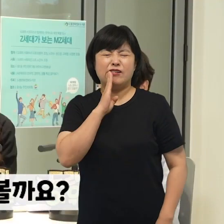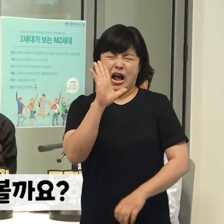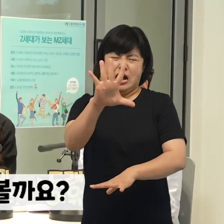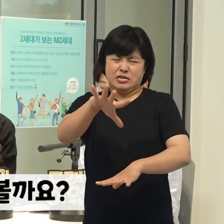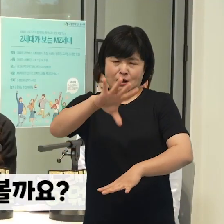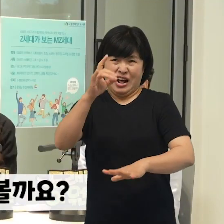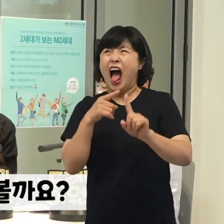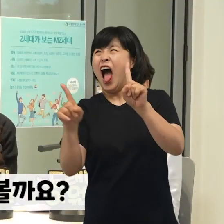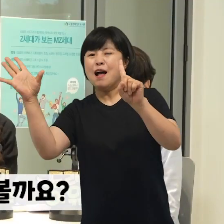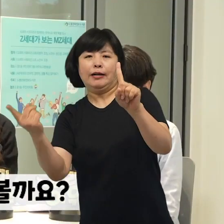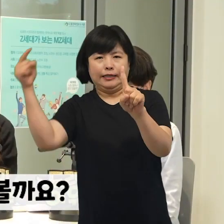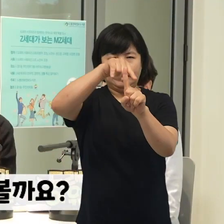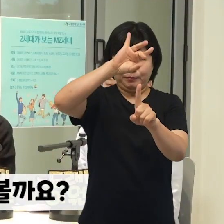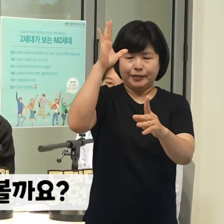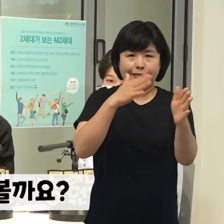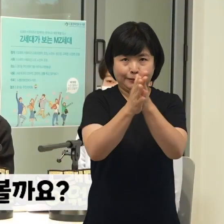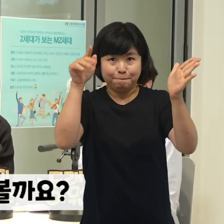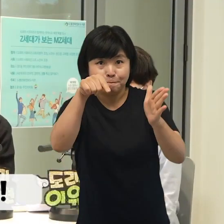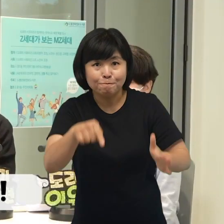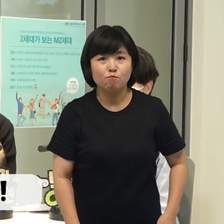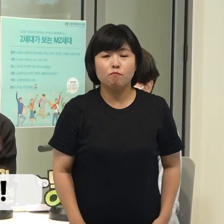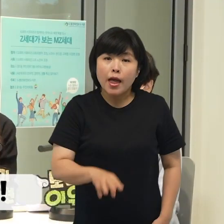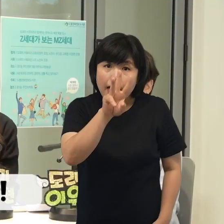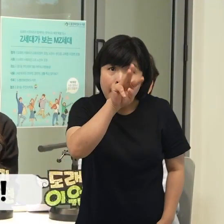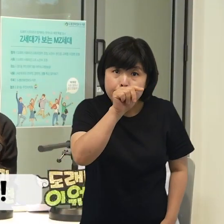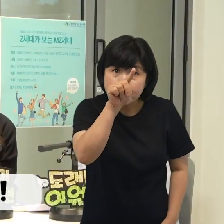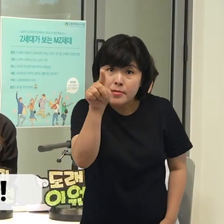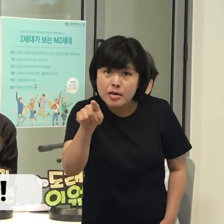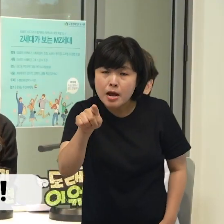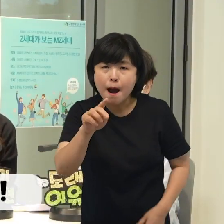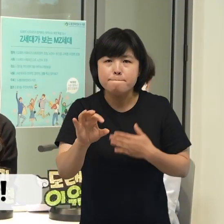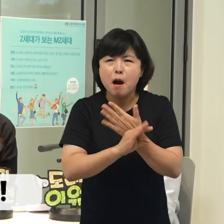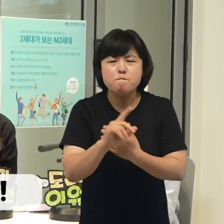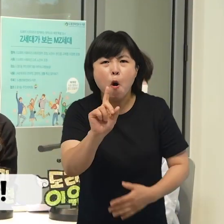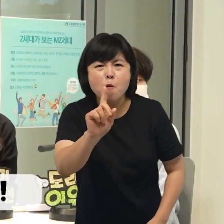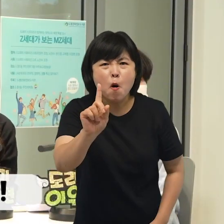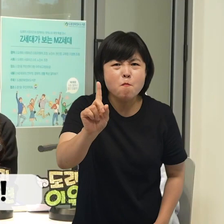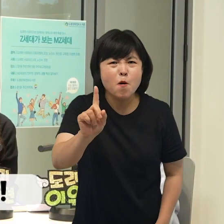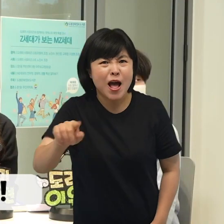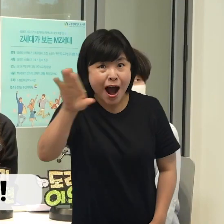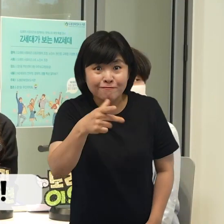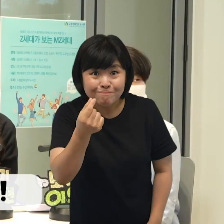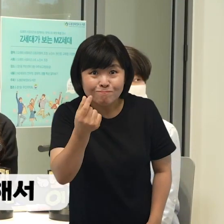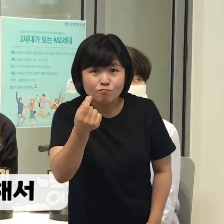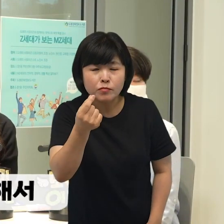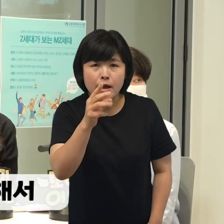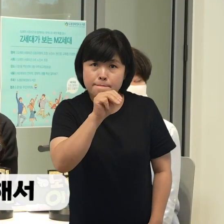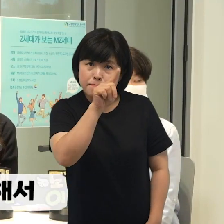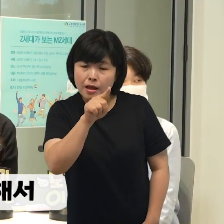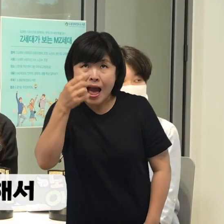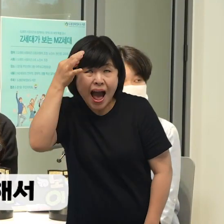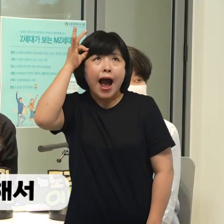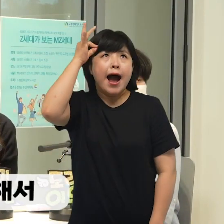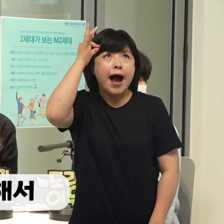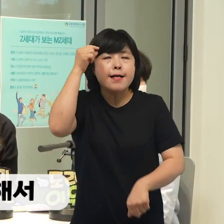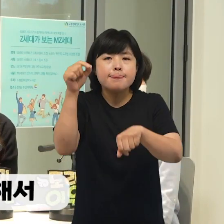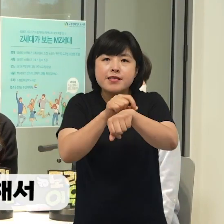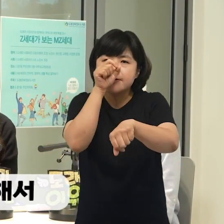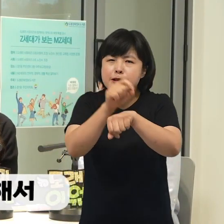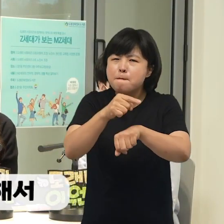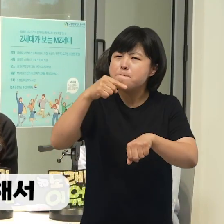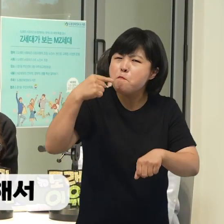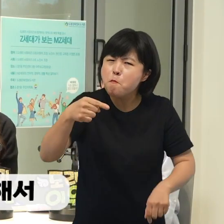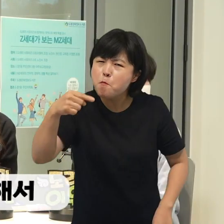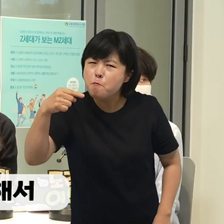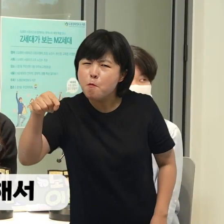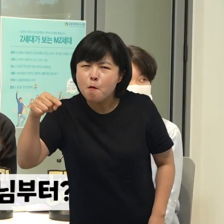그러면 저희가 본론으로 한번 넘어가 볼까요? 네. 그러면 저희 MZ세대 하면 뭐다? MZ세대 하면 떠오르는